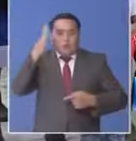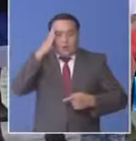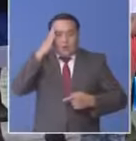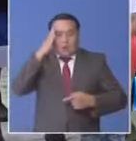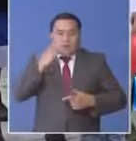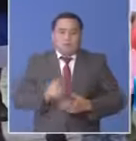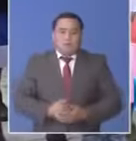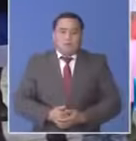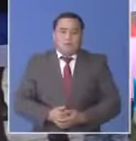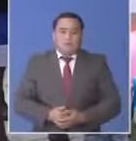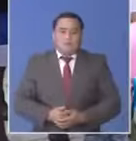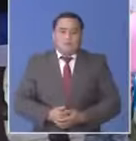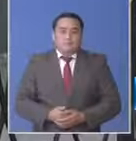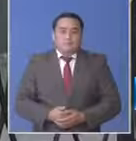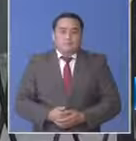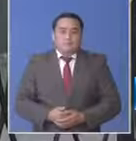мышление.